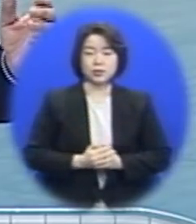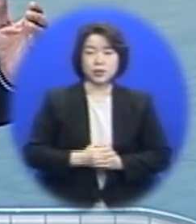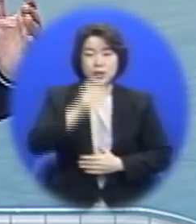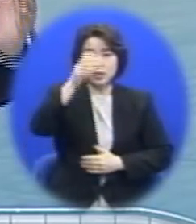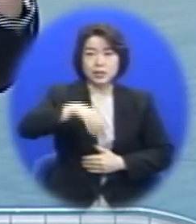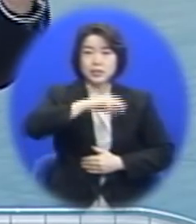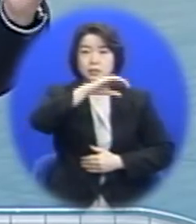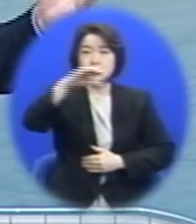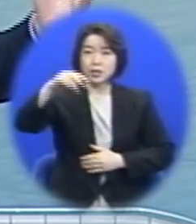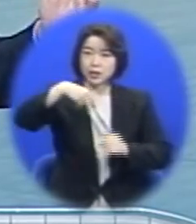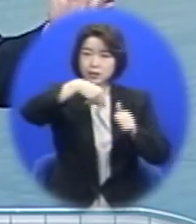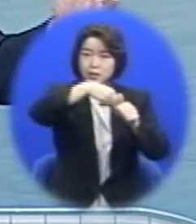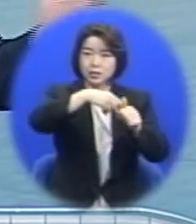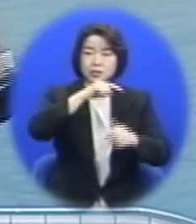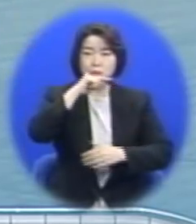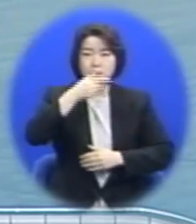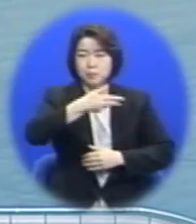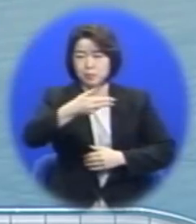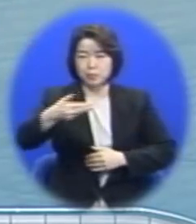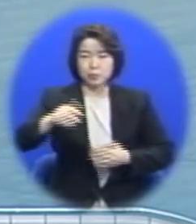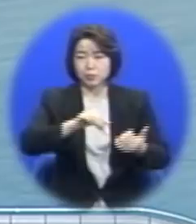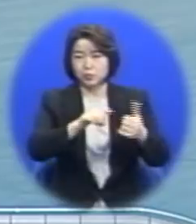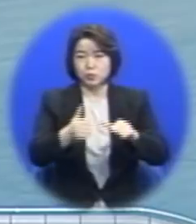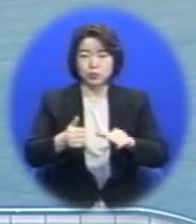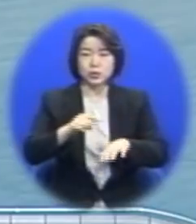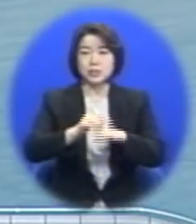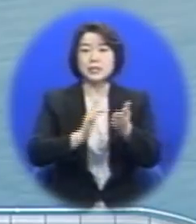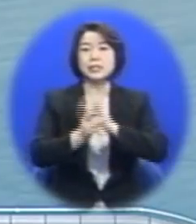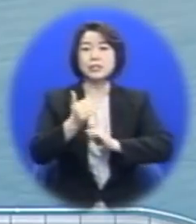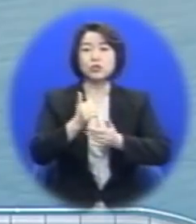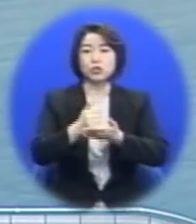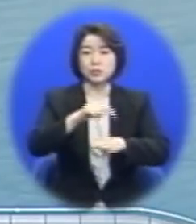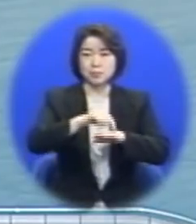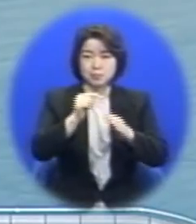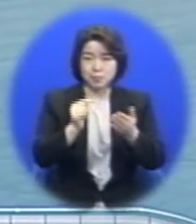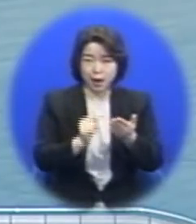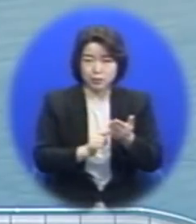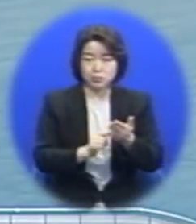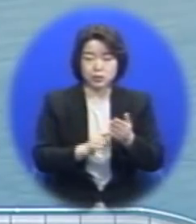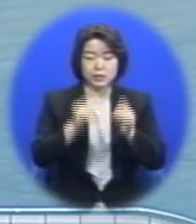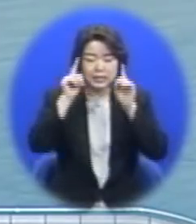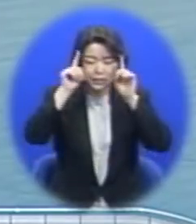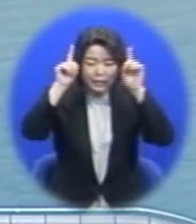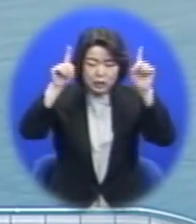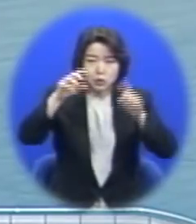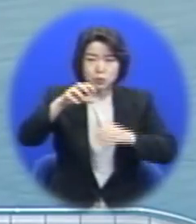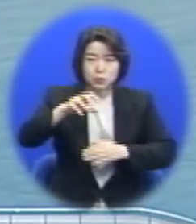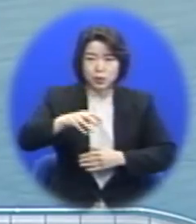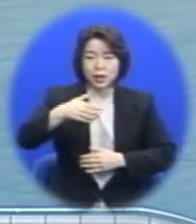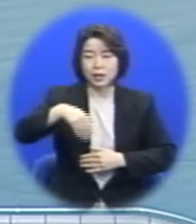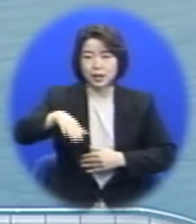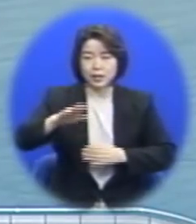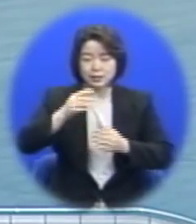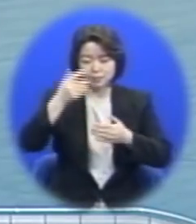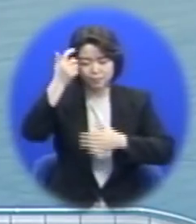십자가에 달려서 피 흘려 죽으신 예수님의 마음은 지옥에 가는 영혼들로 가득 차